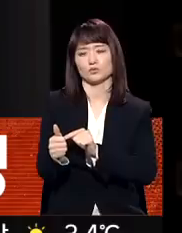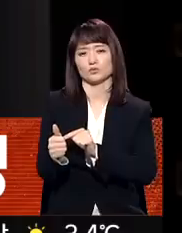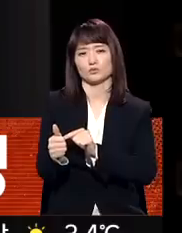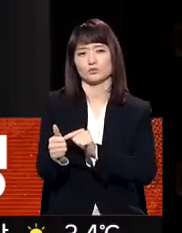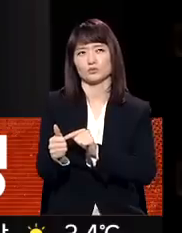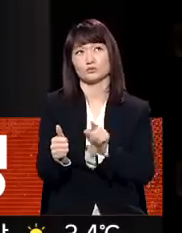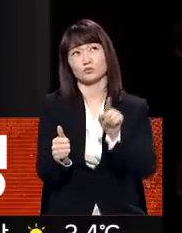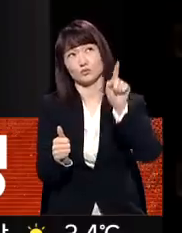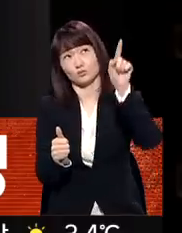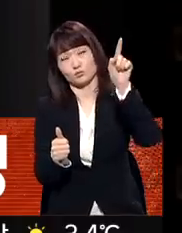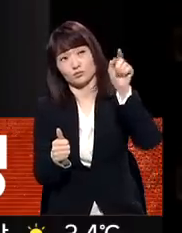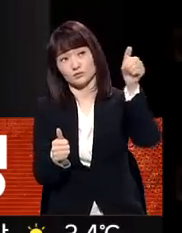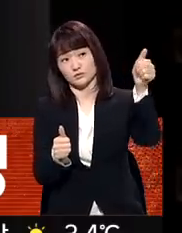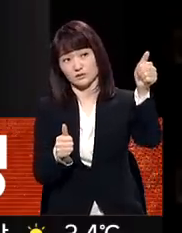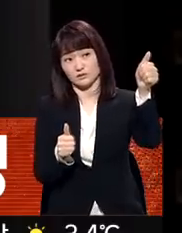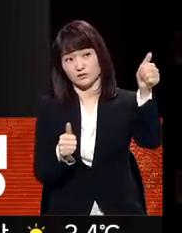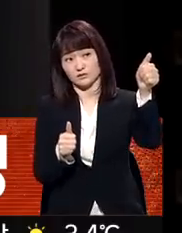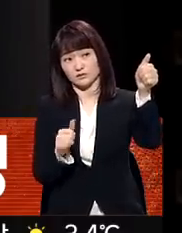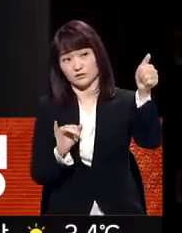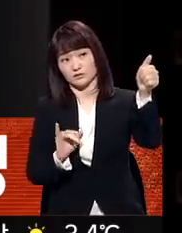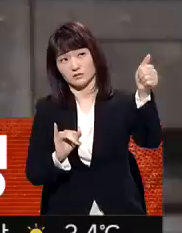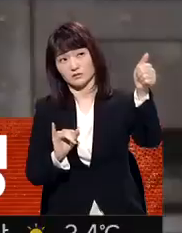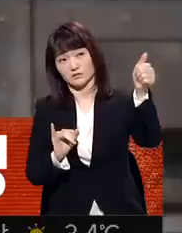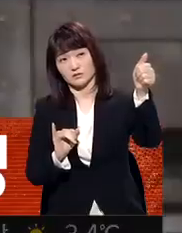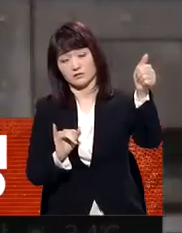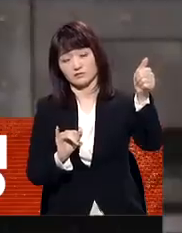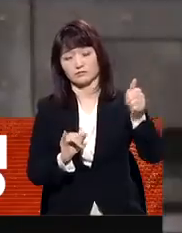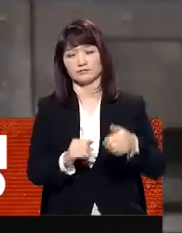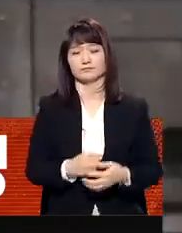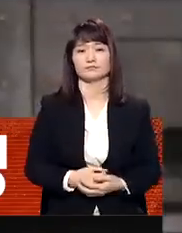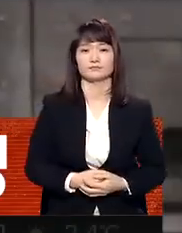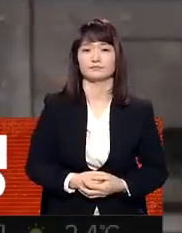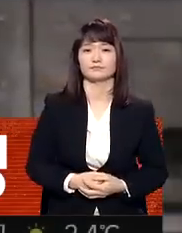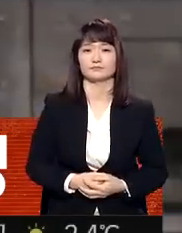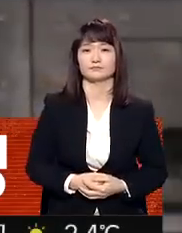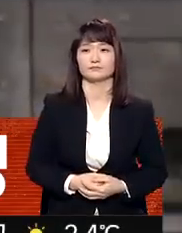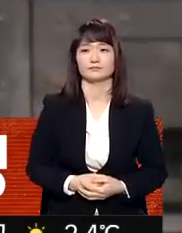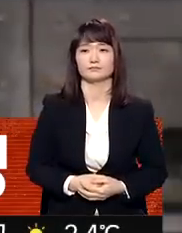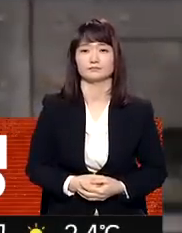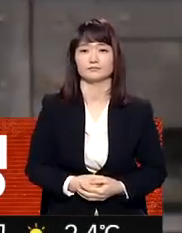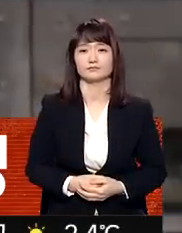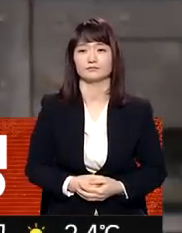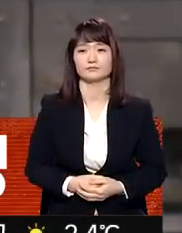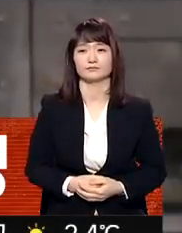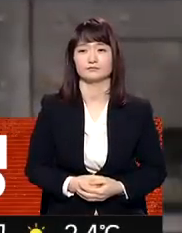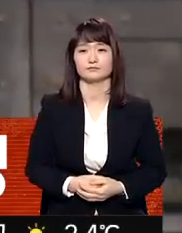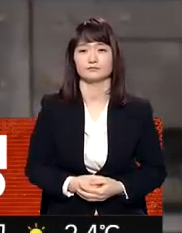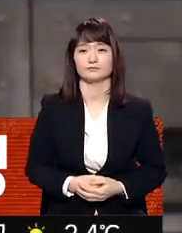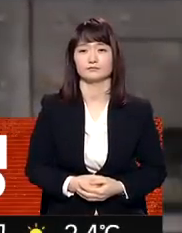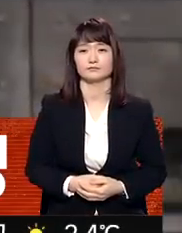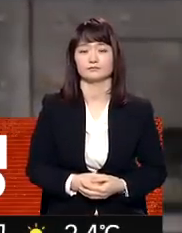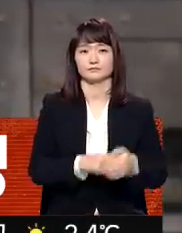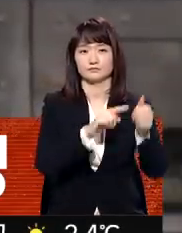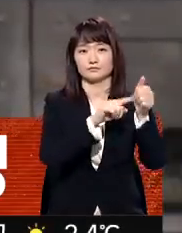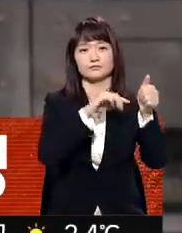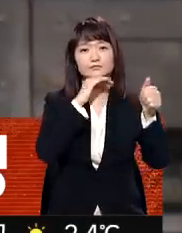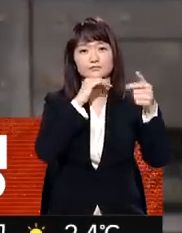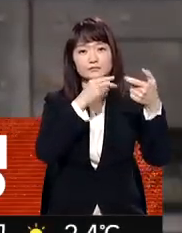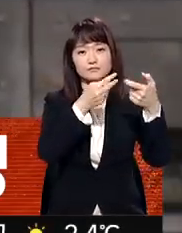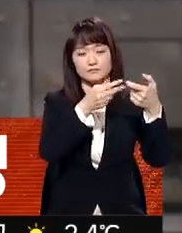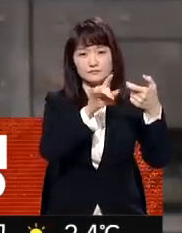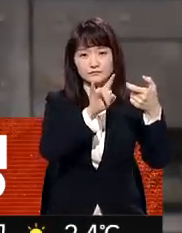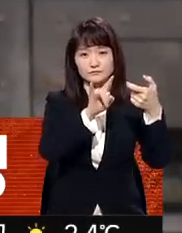얼마나 높은 산이겠습니까 차이를 좀 비교해 보면 정확히 아실 건데요 사실상은이 거장이라고 부르는 분이 60대에요